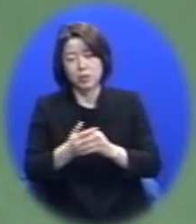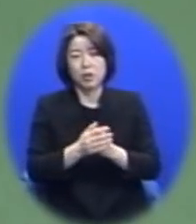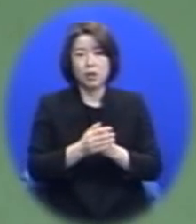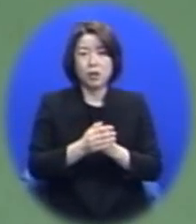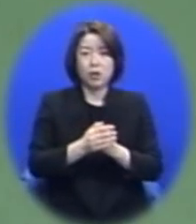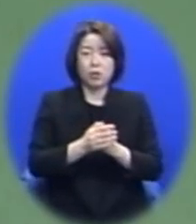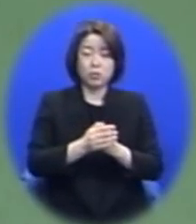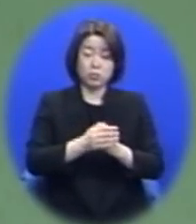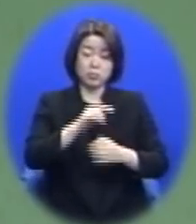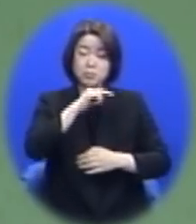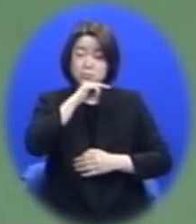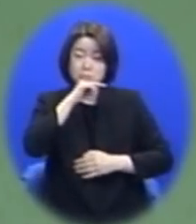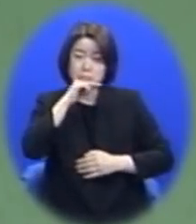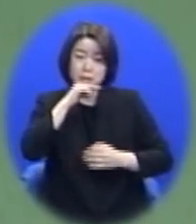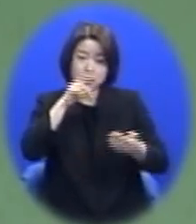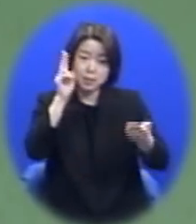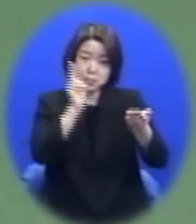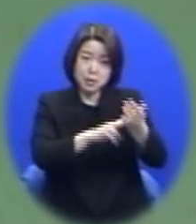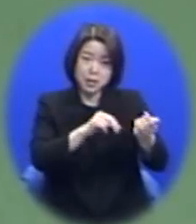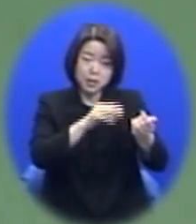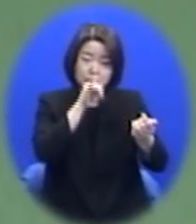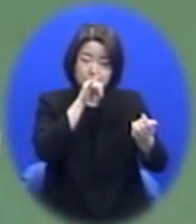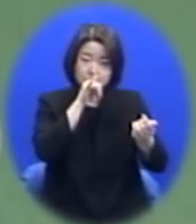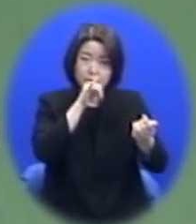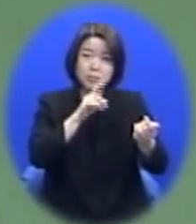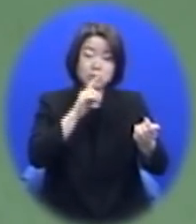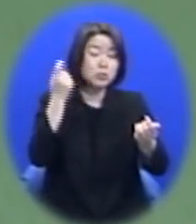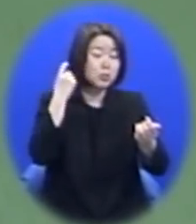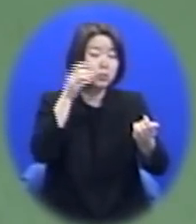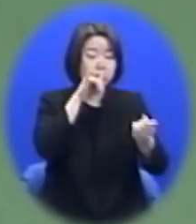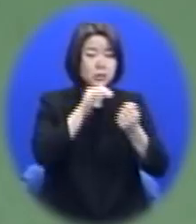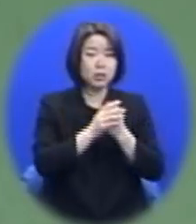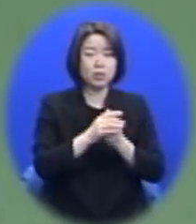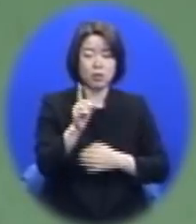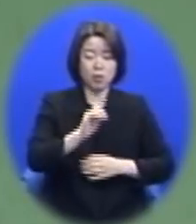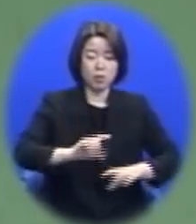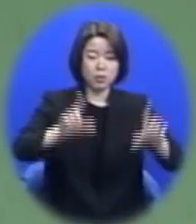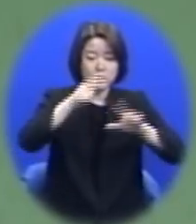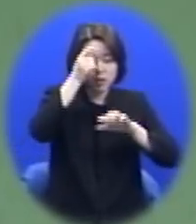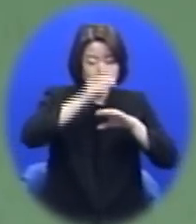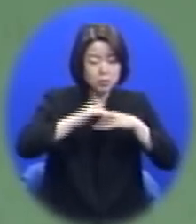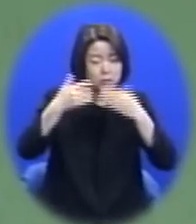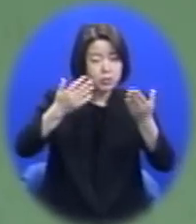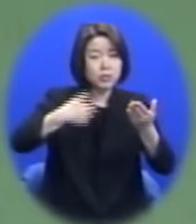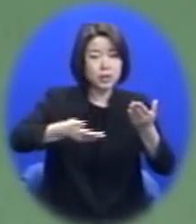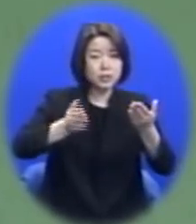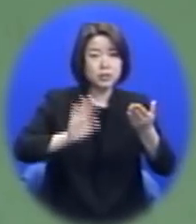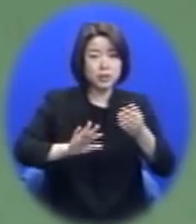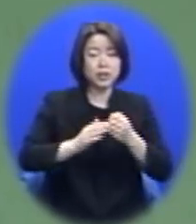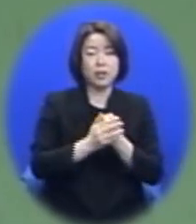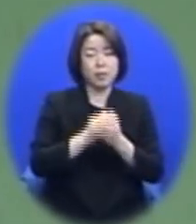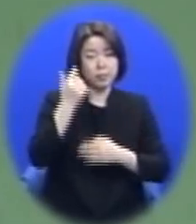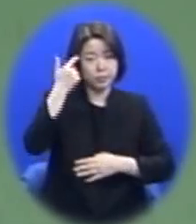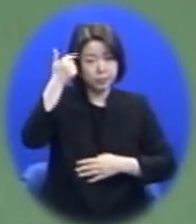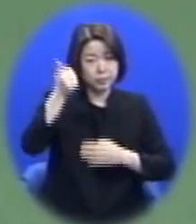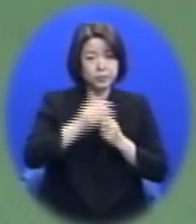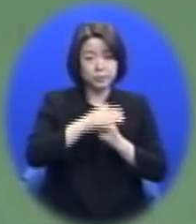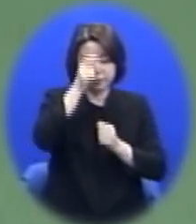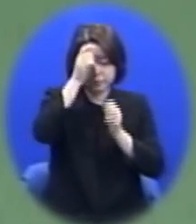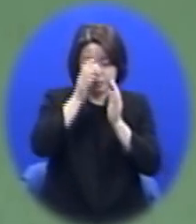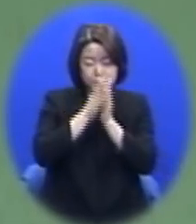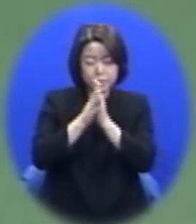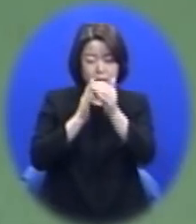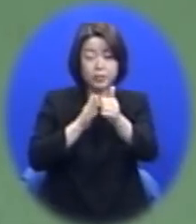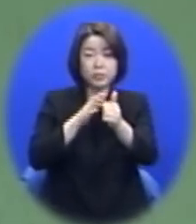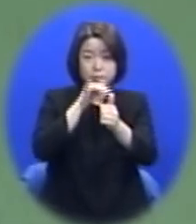나오고 어느 날 예배를 드리러 갔더니 목사님 기도 부탁이